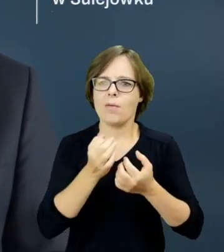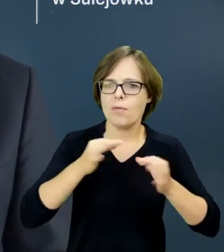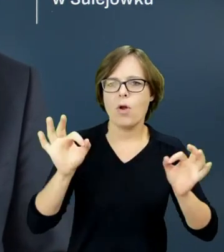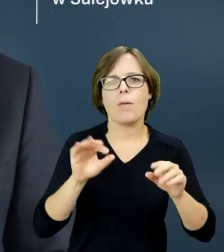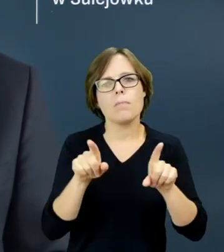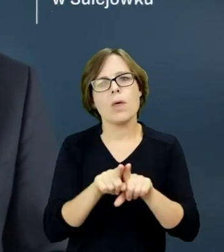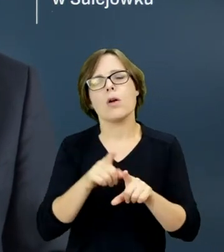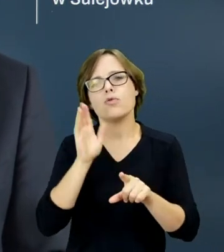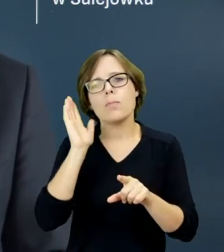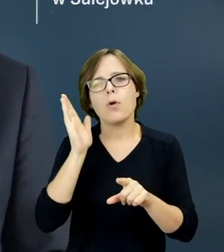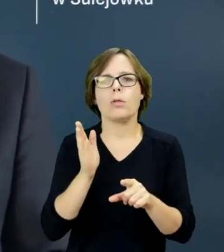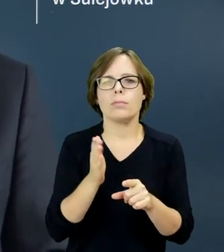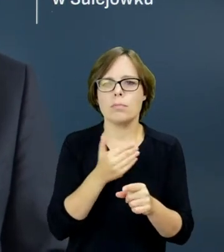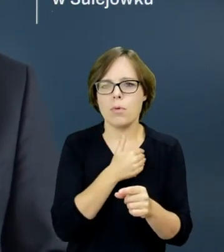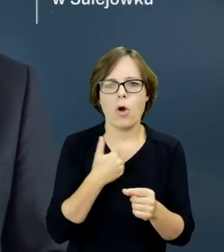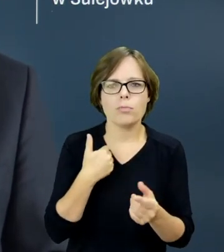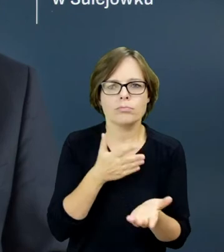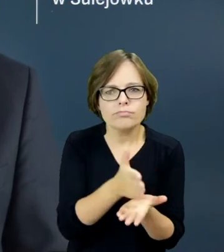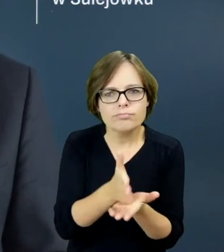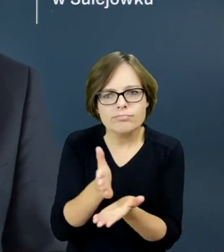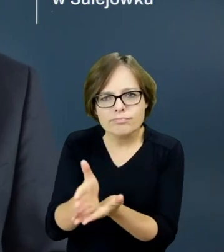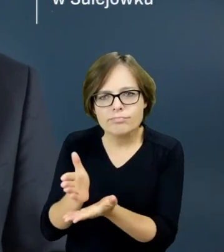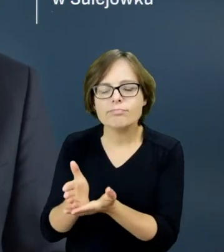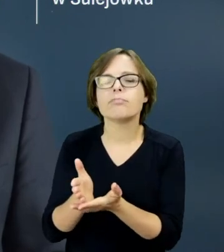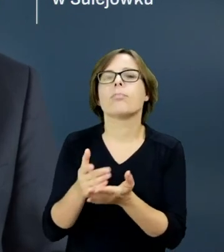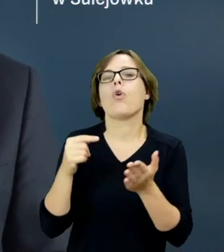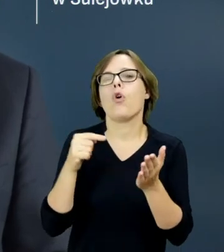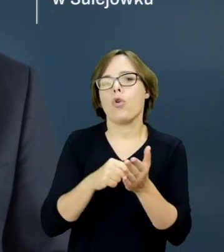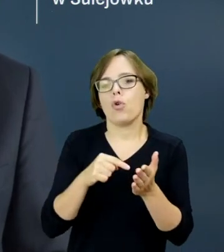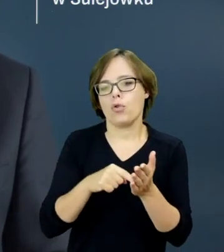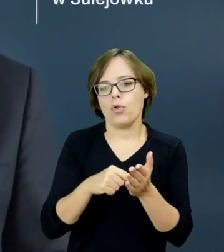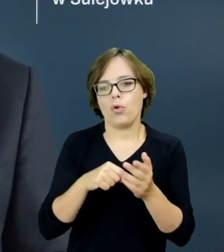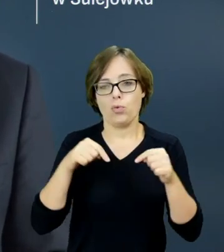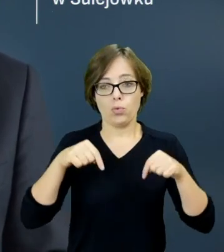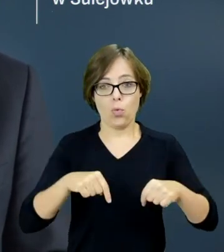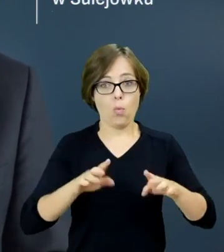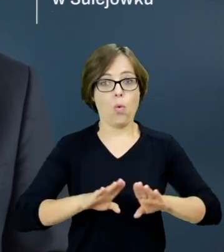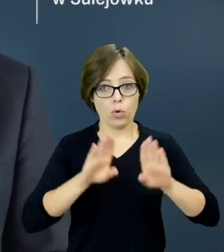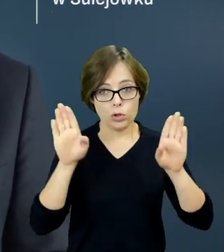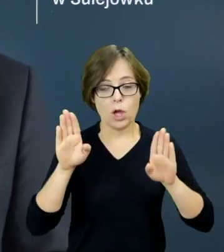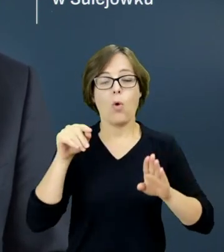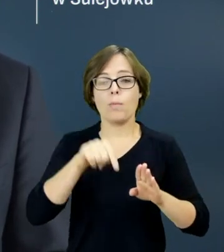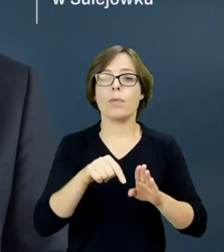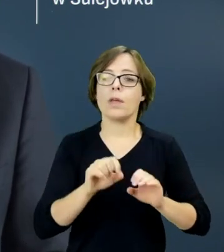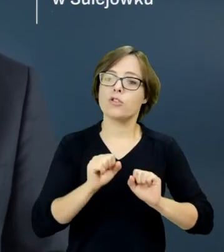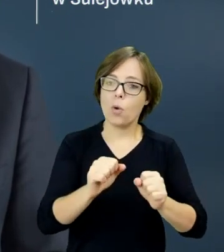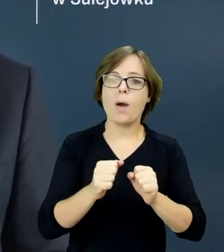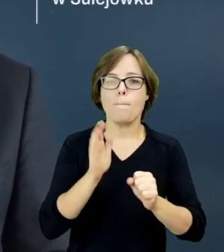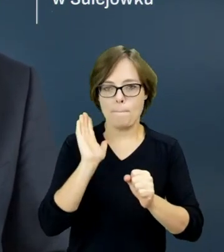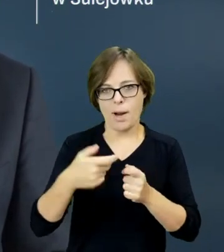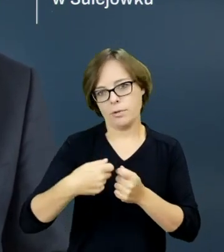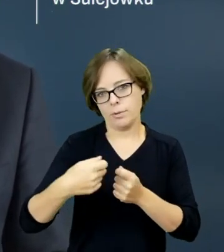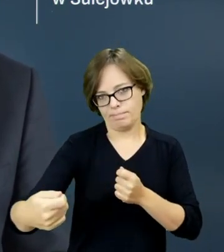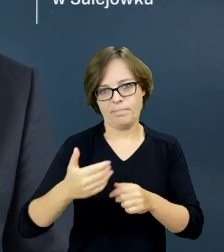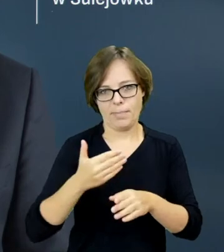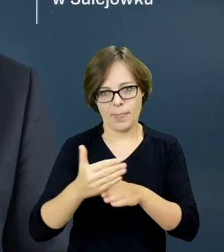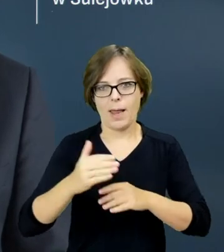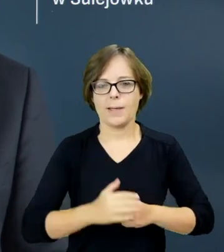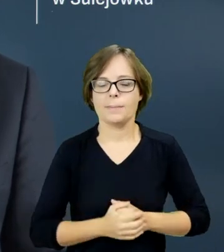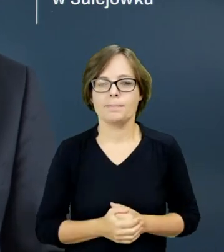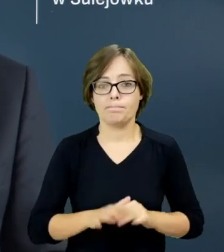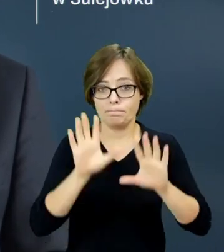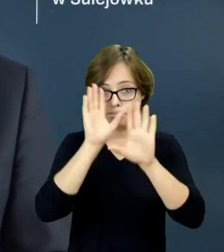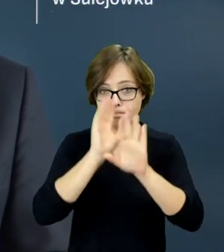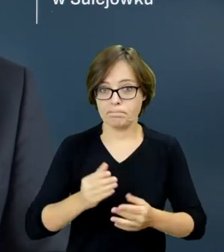społeczną, będą w naszym muzeum rozwijane i kontynuowane. Szanowni Państwo, na